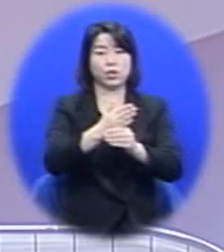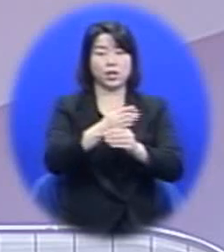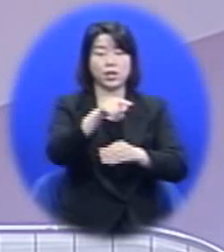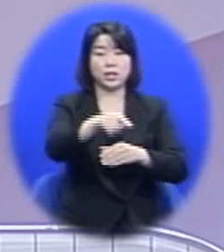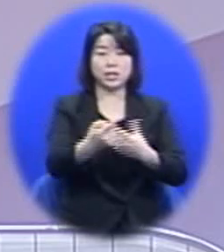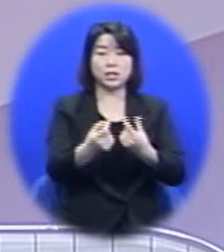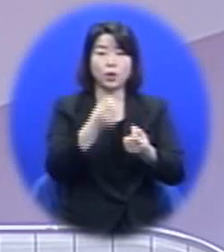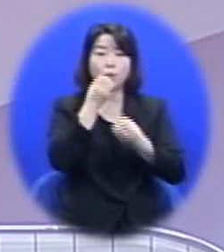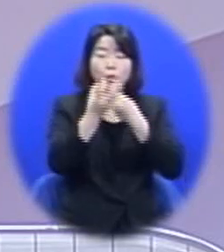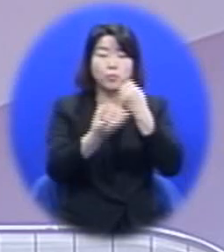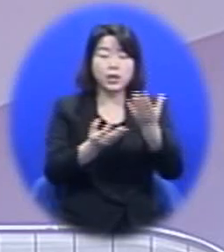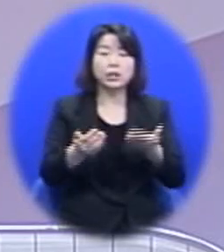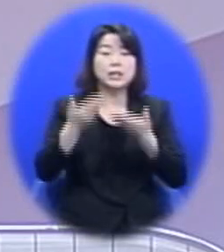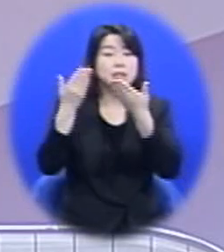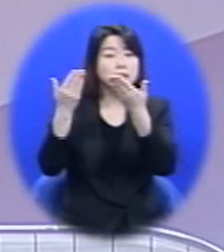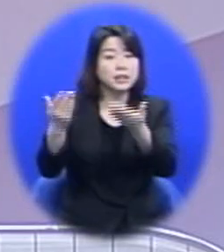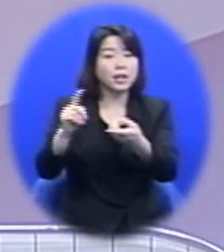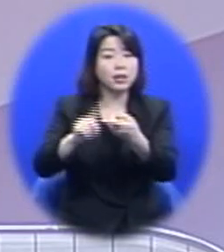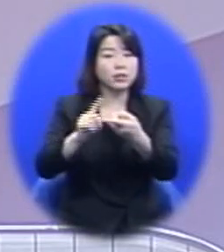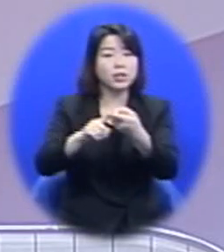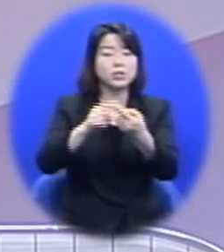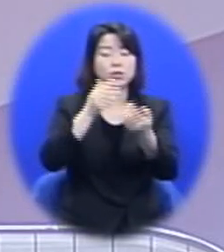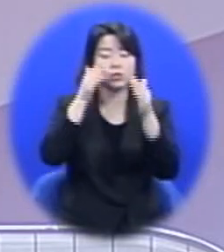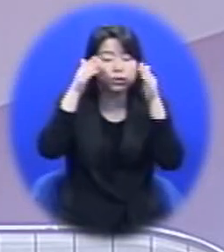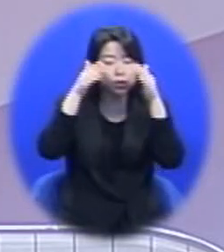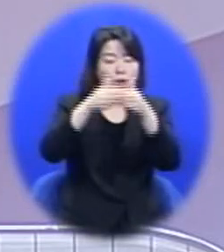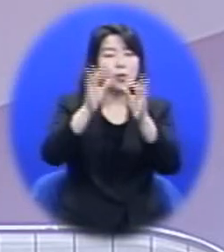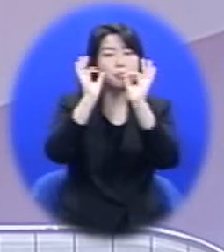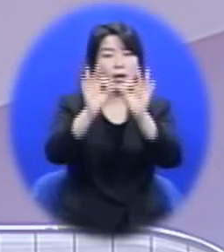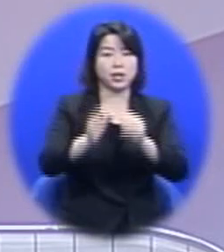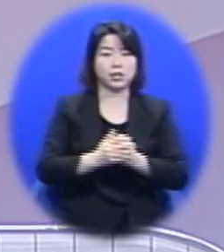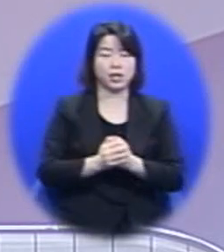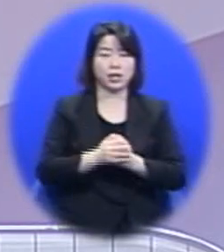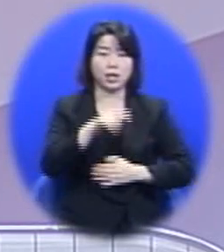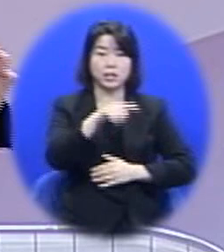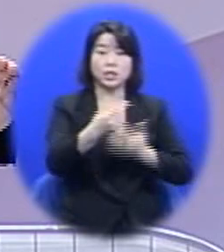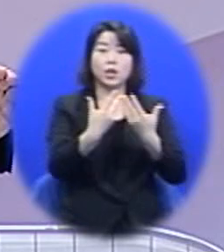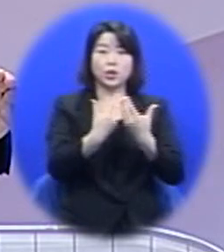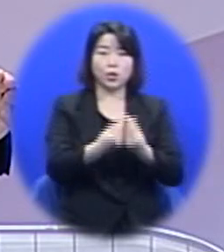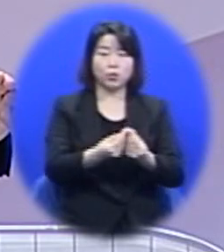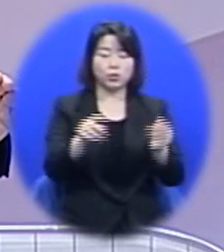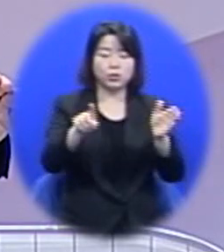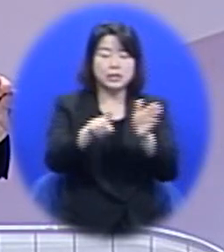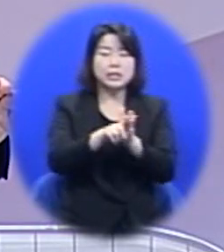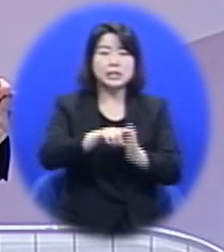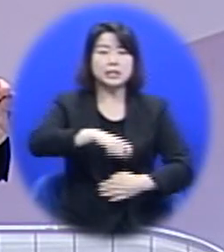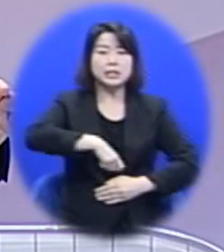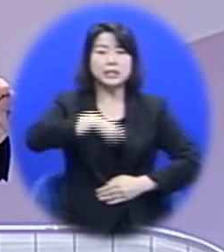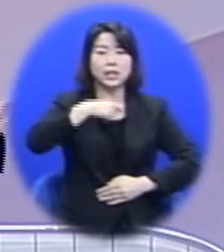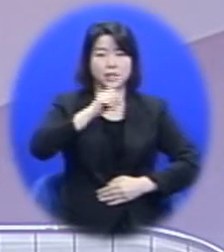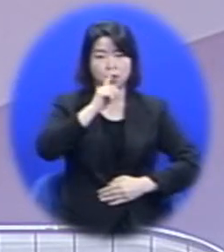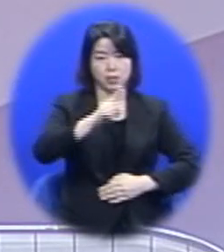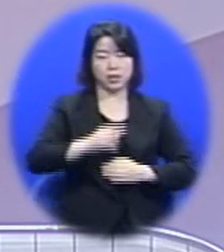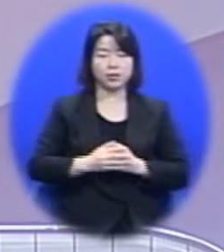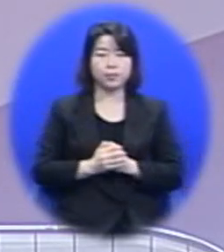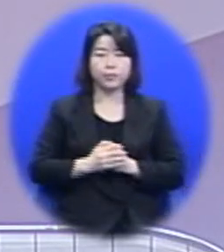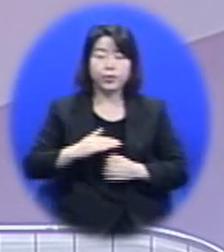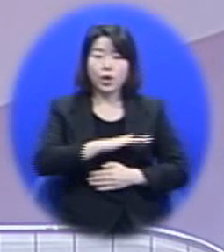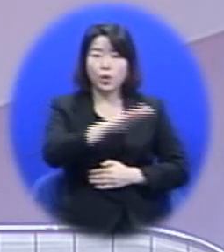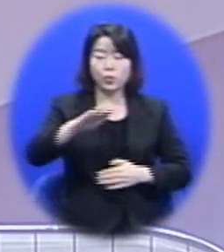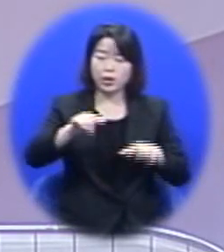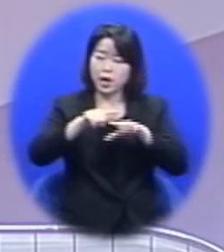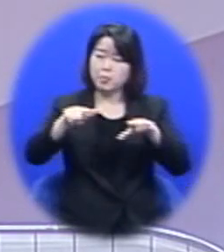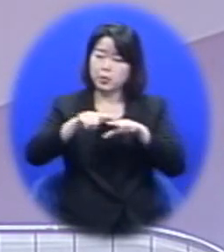고백을 드리고 있다는 것을 주목해 봐야 되는 겁니다. 이런 경우를 신실하다고 말합니다. 우리가 흔히